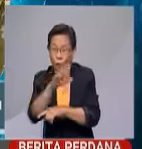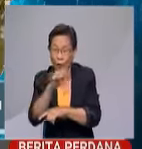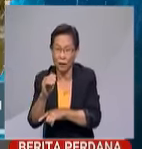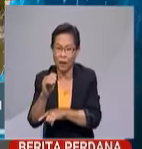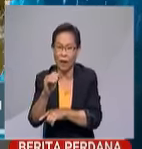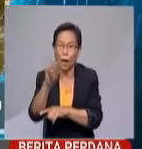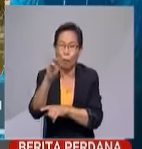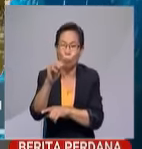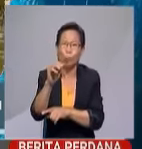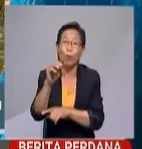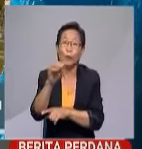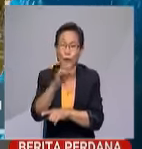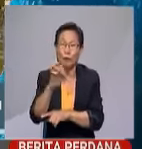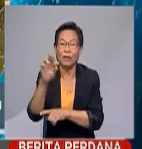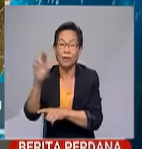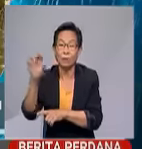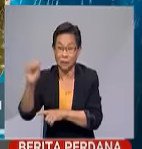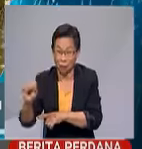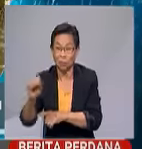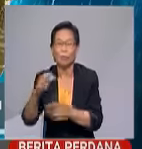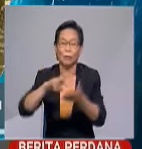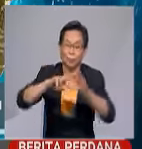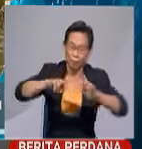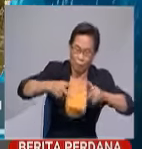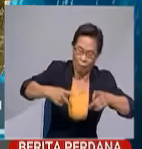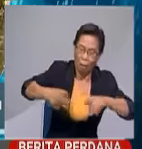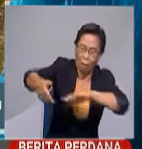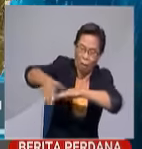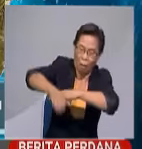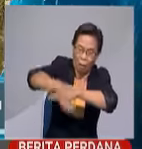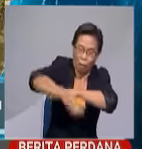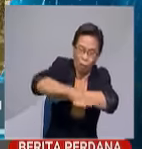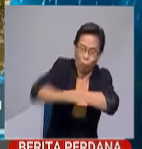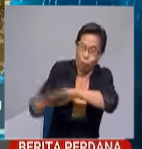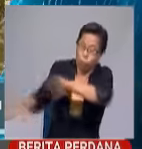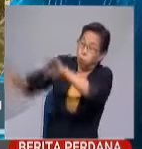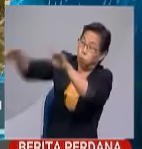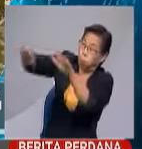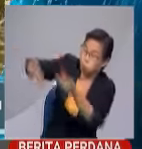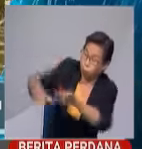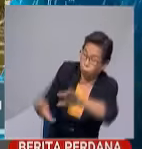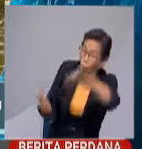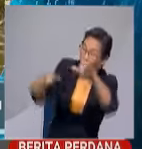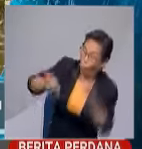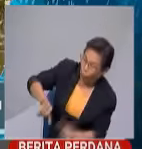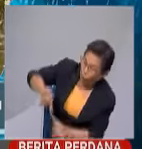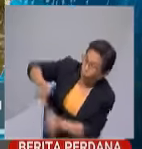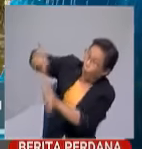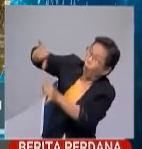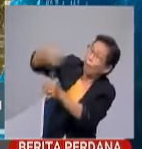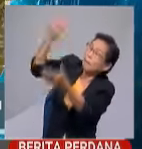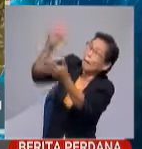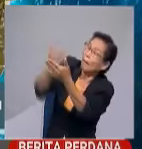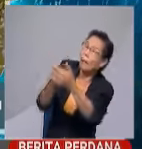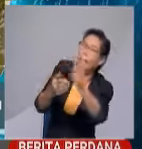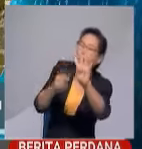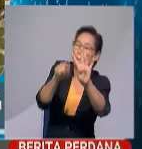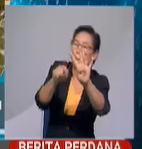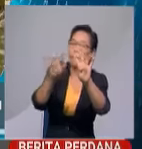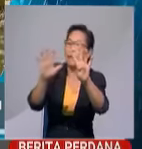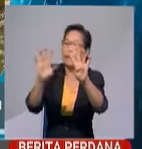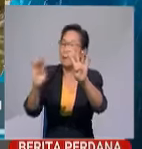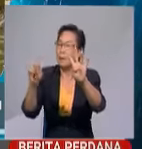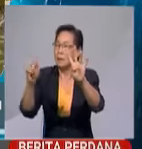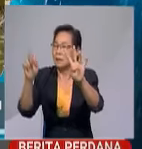dan juga Reef South. Ia sekaligus menyebabkan keadaan laut yang bergelora iaitu ketinggian ombak boleh mencecah sehingga